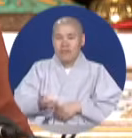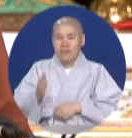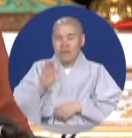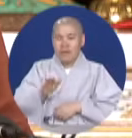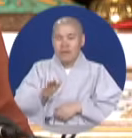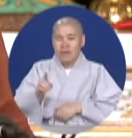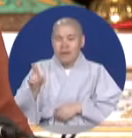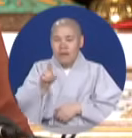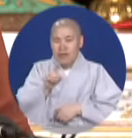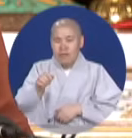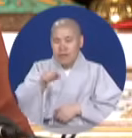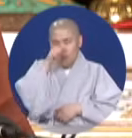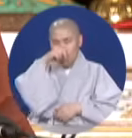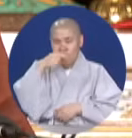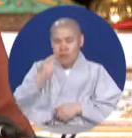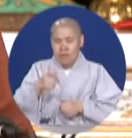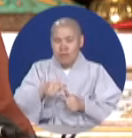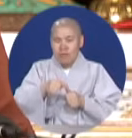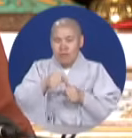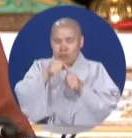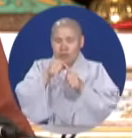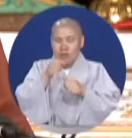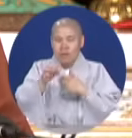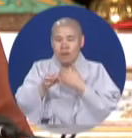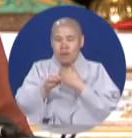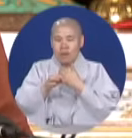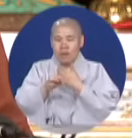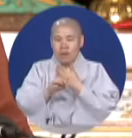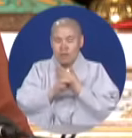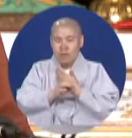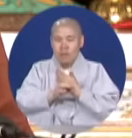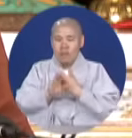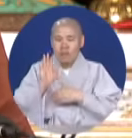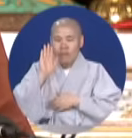그런데 아무리 좋은 거라도 구해놓고 보면 없어져요.